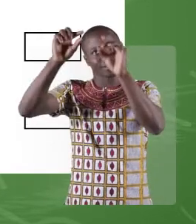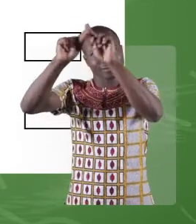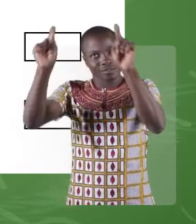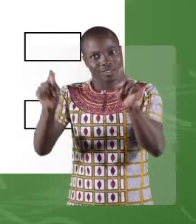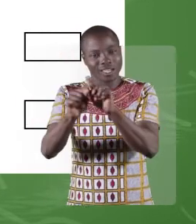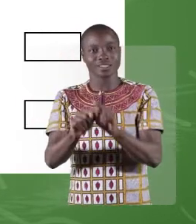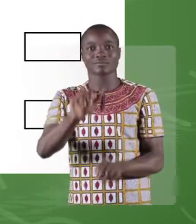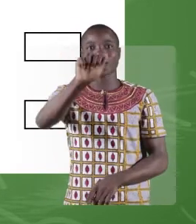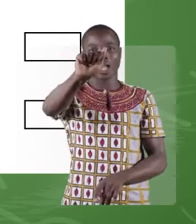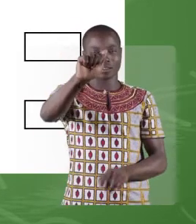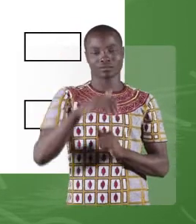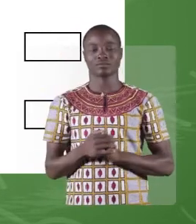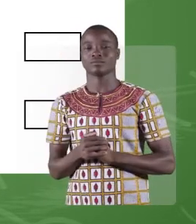A.